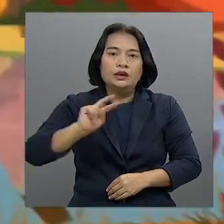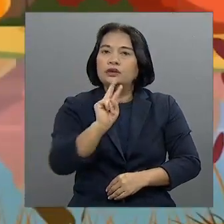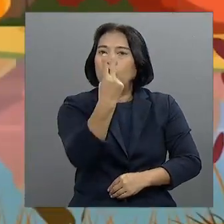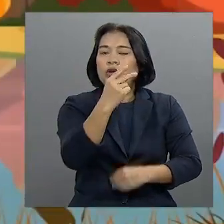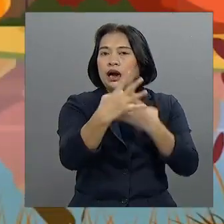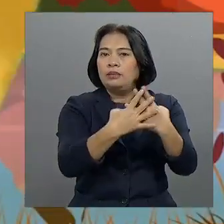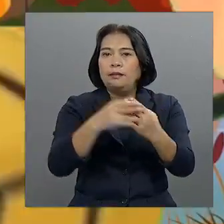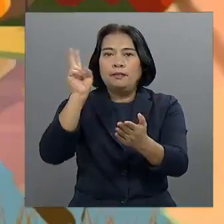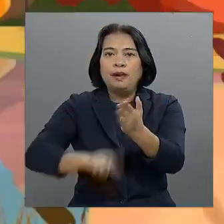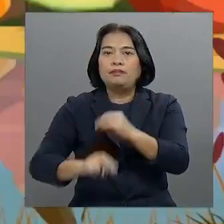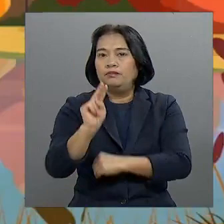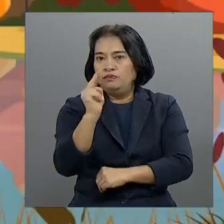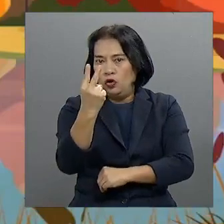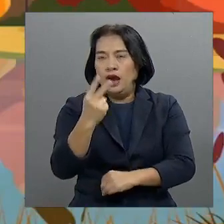บ